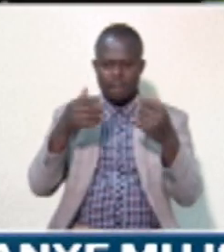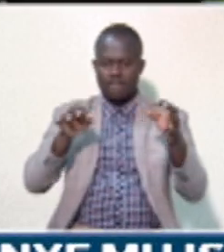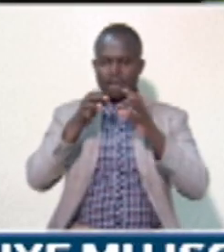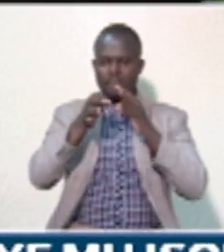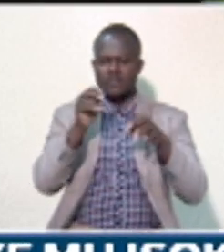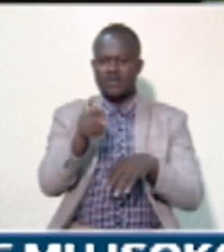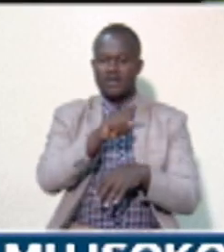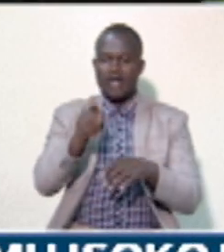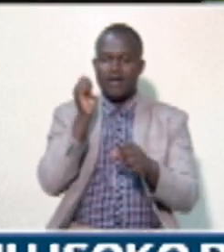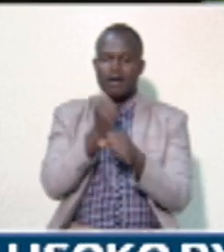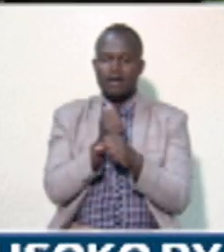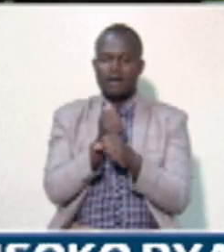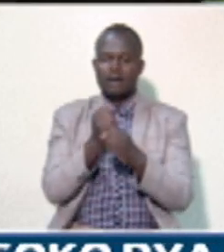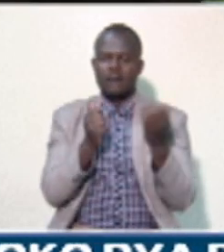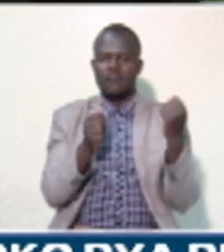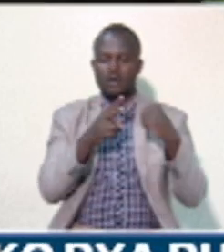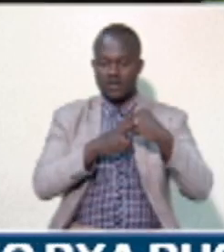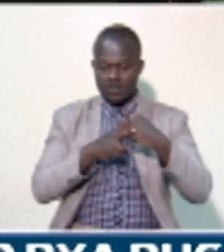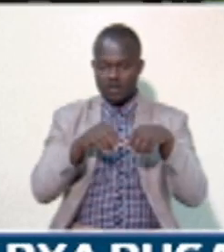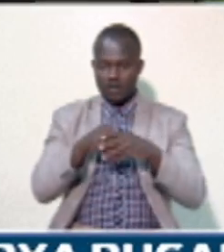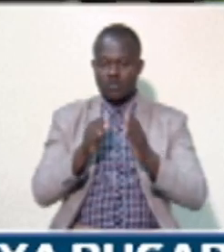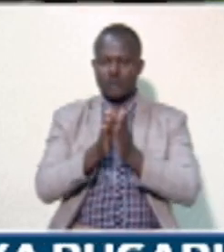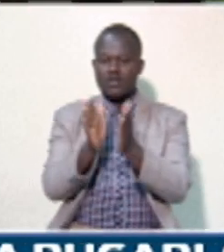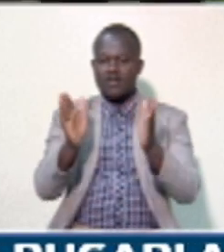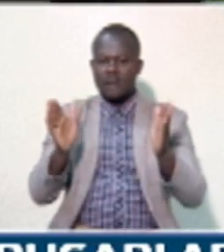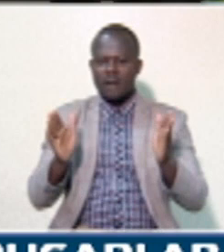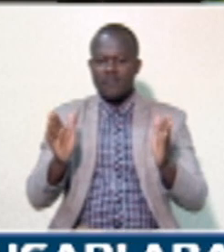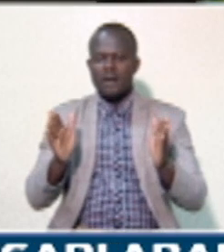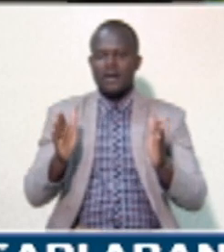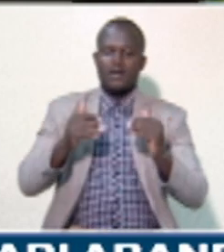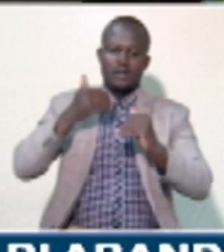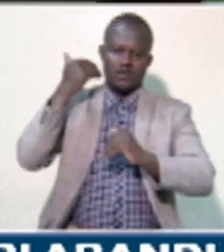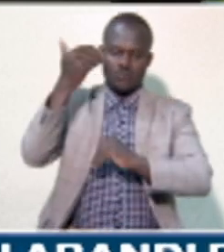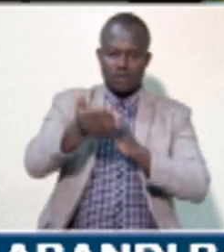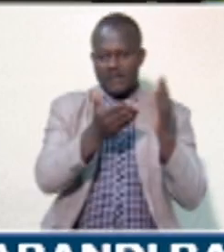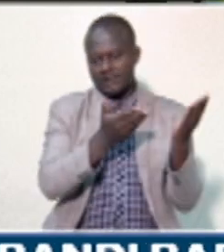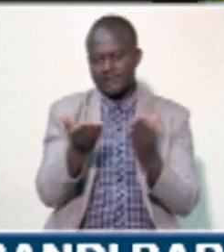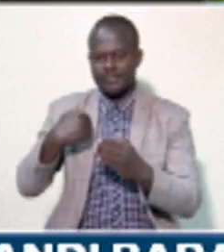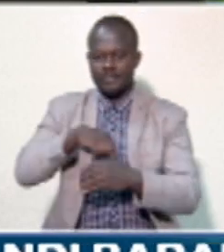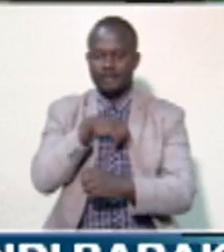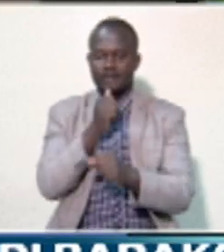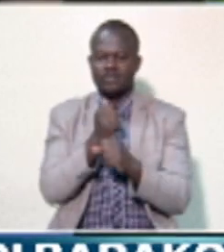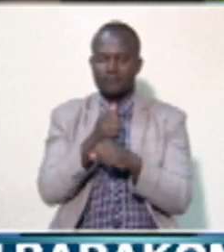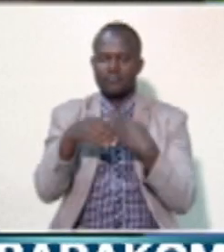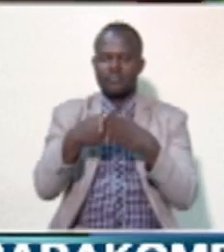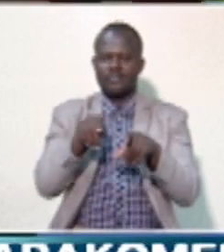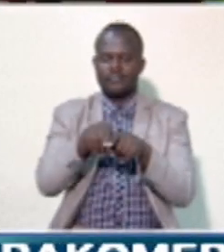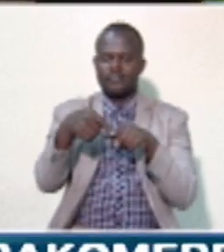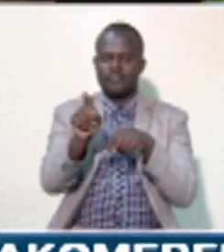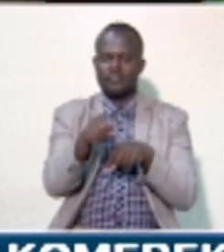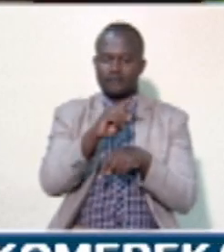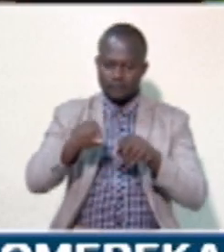ibyaha aregwa n'ibyaha birindwi muri rusange. Inyuma rero yo kwiyakira, cyo turi gukore nk'ubushinjacyaha